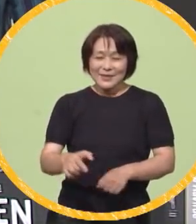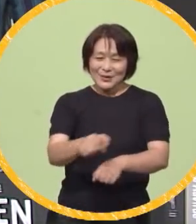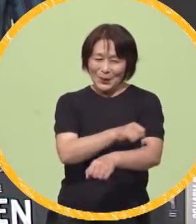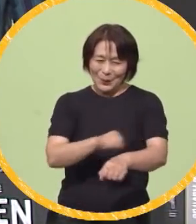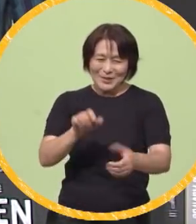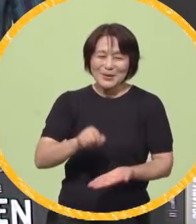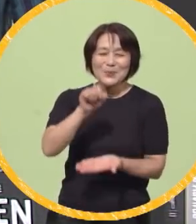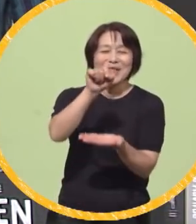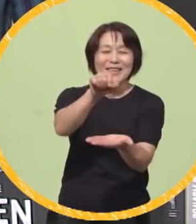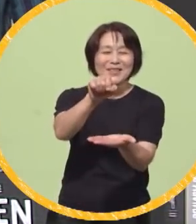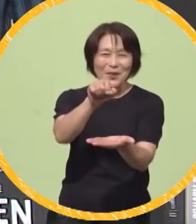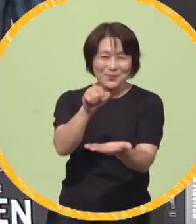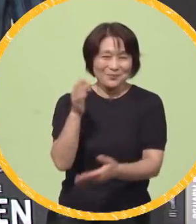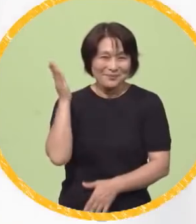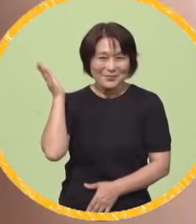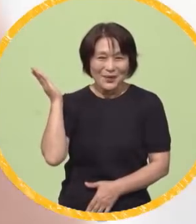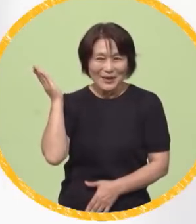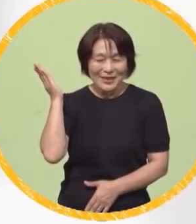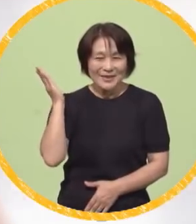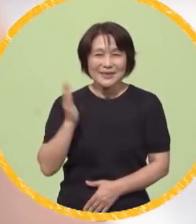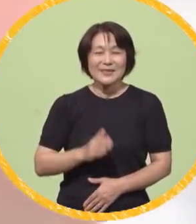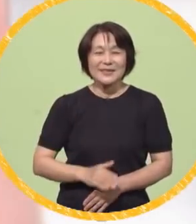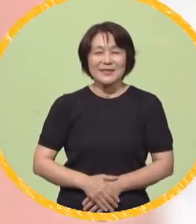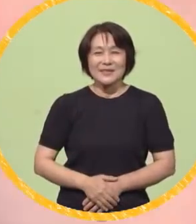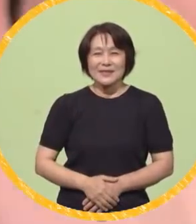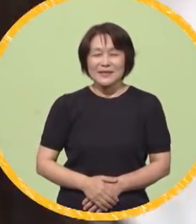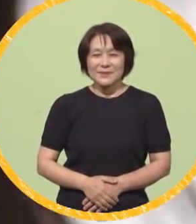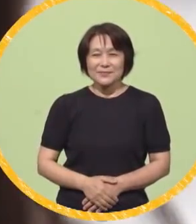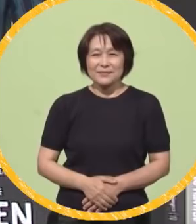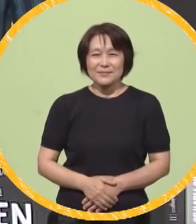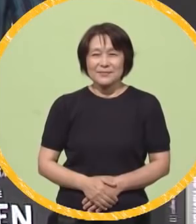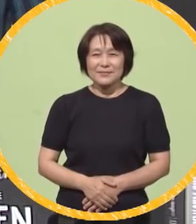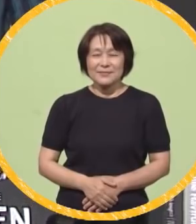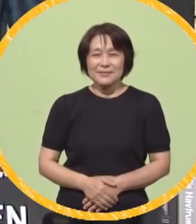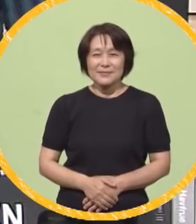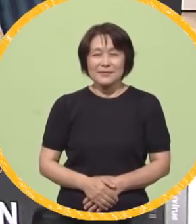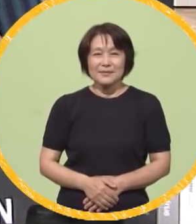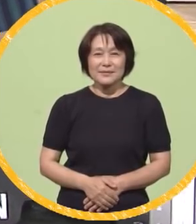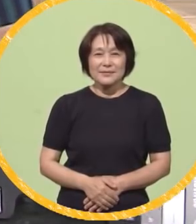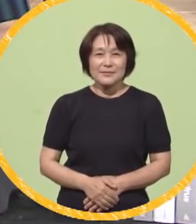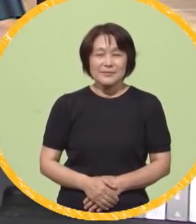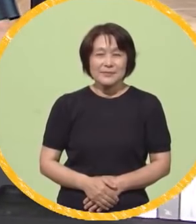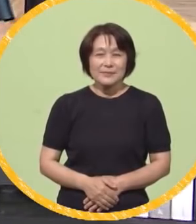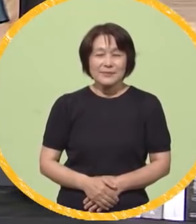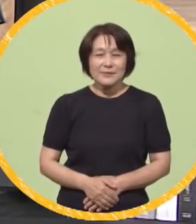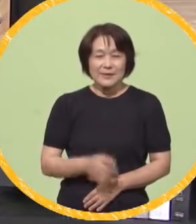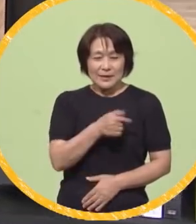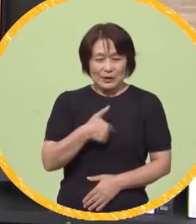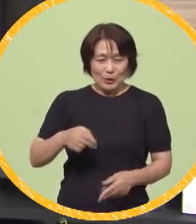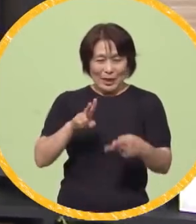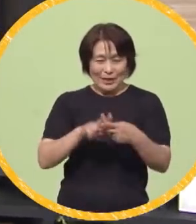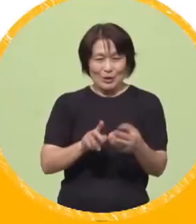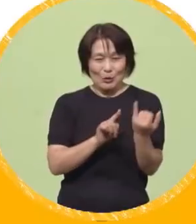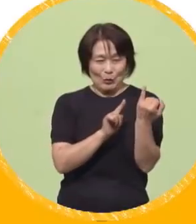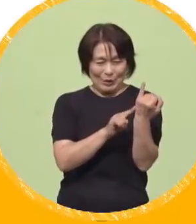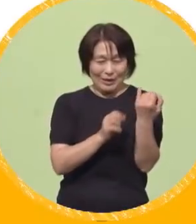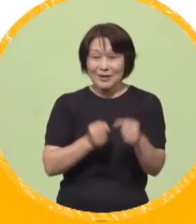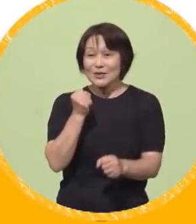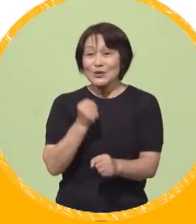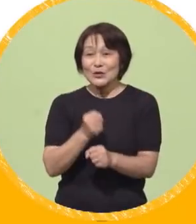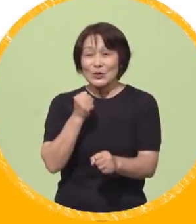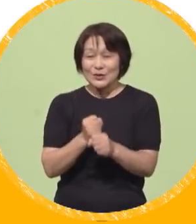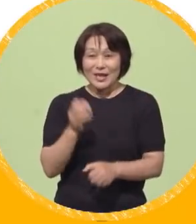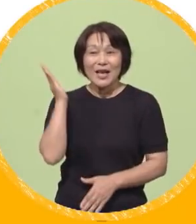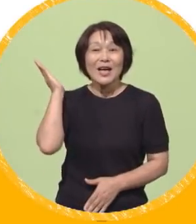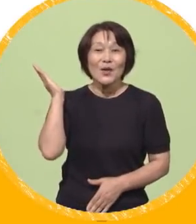レゼントの応募方法です。 素敵なやつ、 ルールお願いします。 はいはい。さあ、熊井ゆりな特製アジサイのガラ